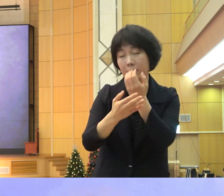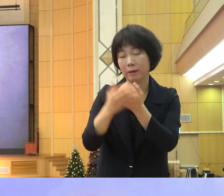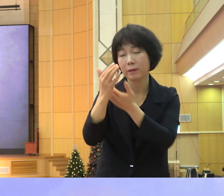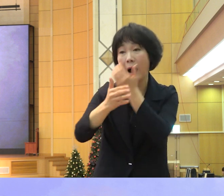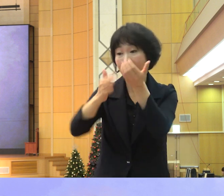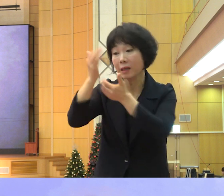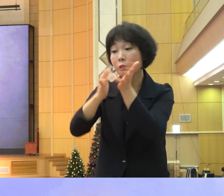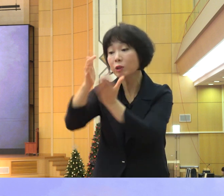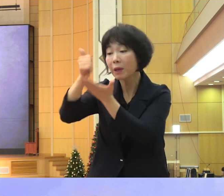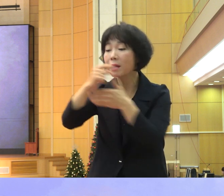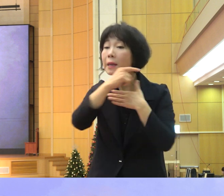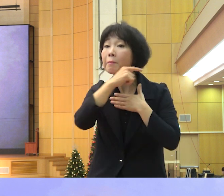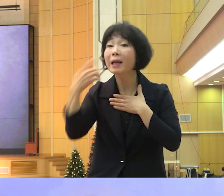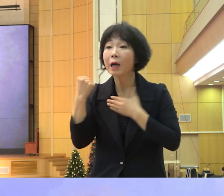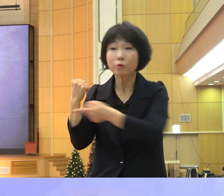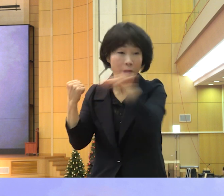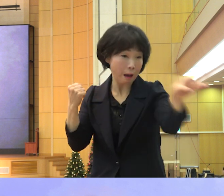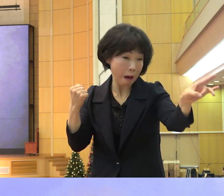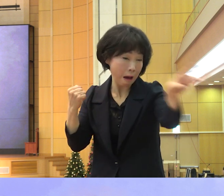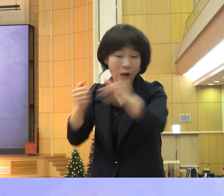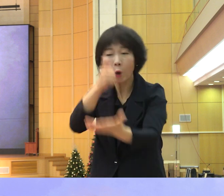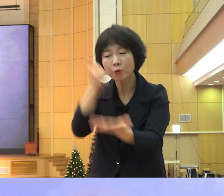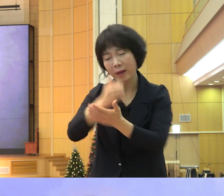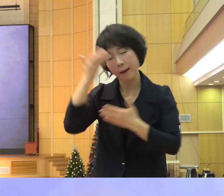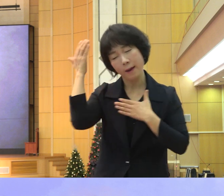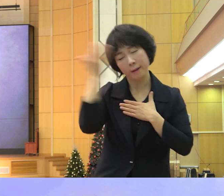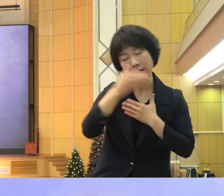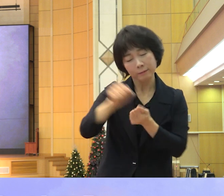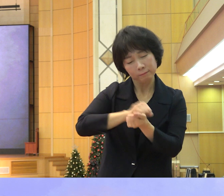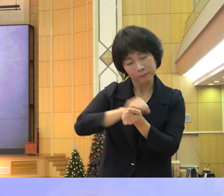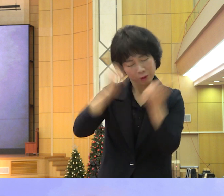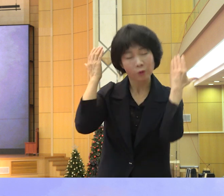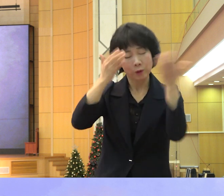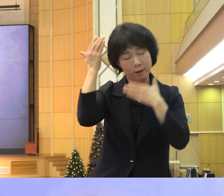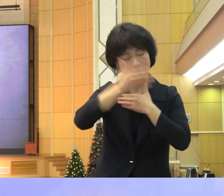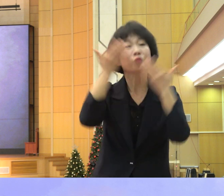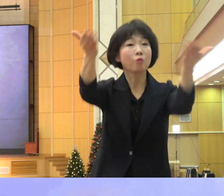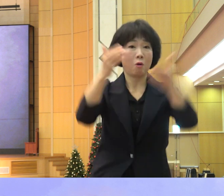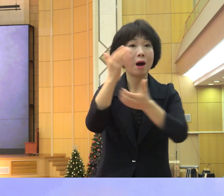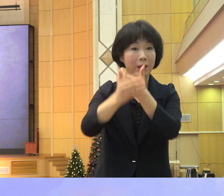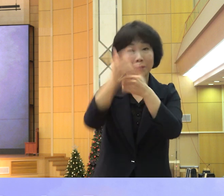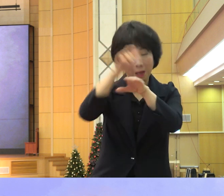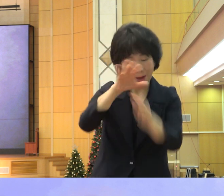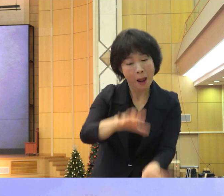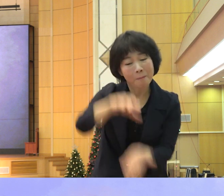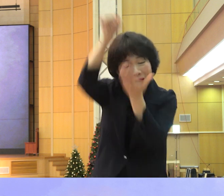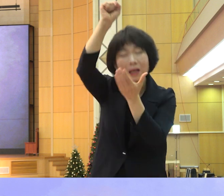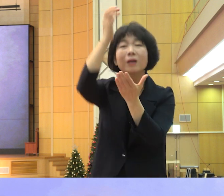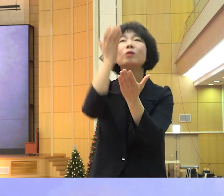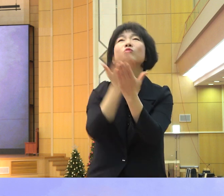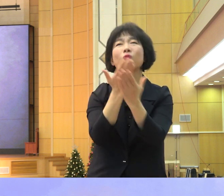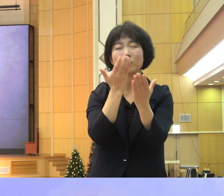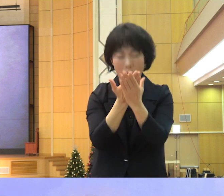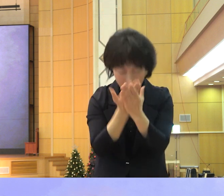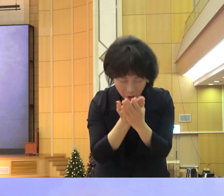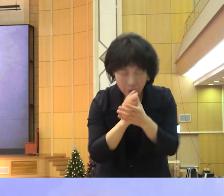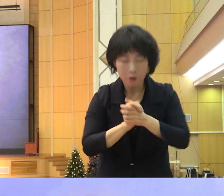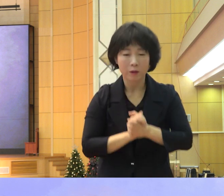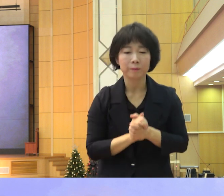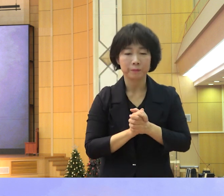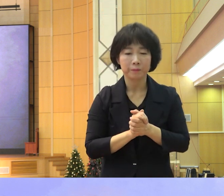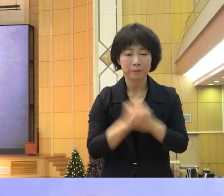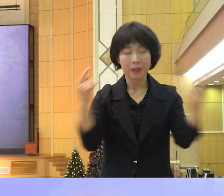해 주셔서 이 한 시간 드려지는 예배가 하나님께 연락되는 귀한 예배가 되어질 수